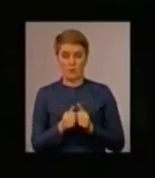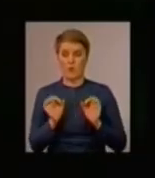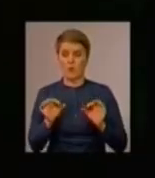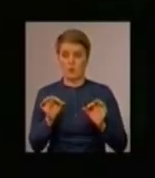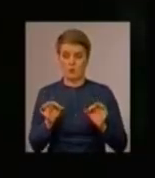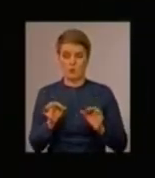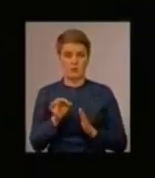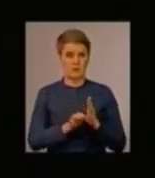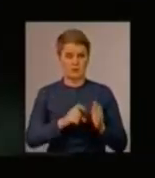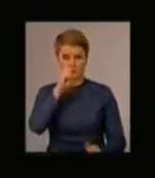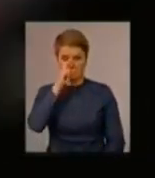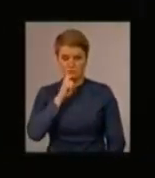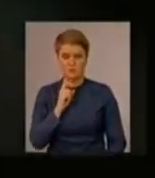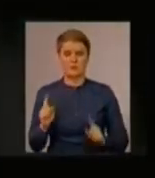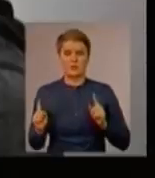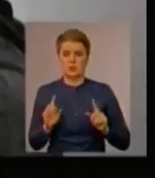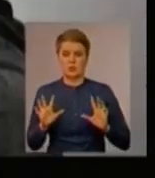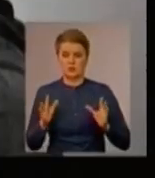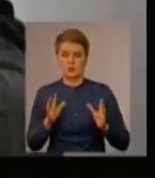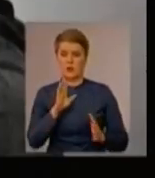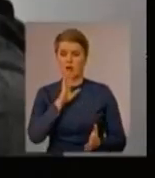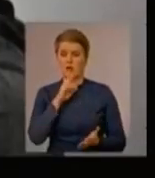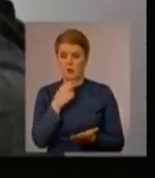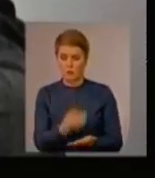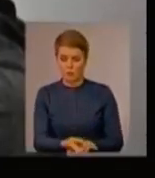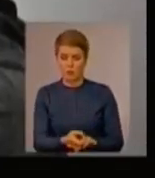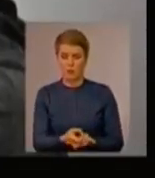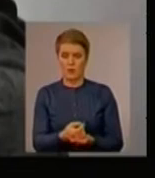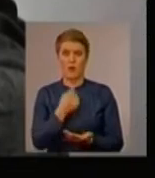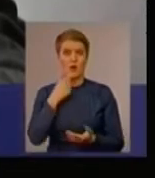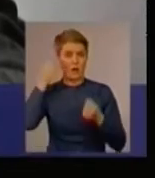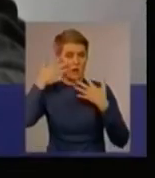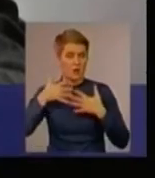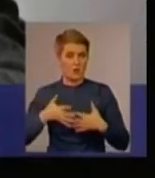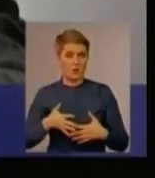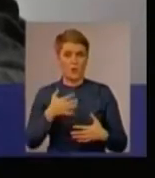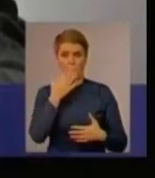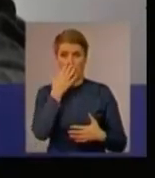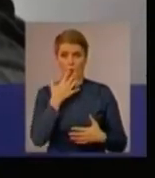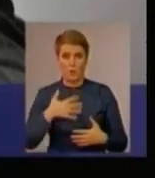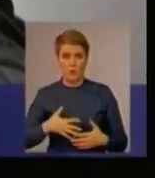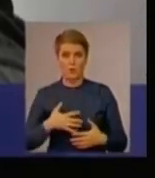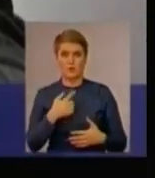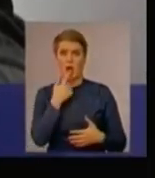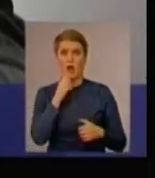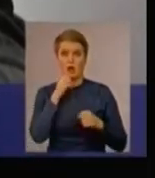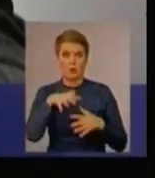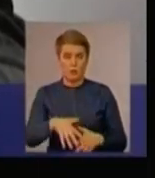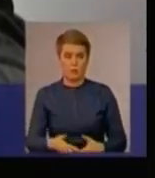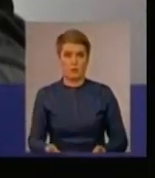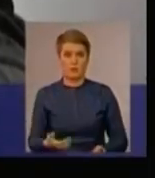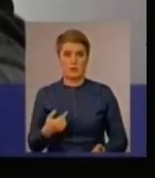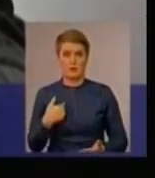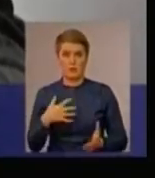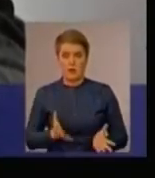розповідають, одразу не збагнули, що сталося. Вона впала, у неї почала литися кров носом і через рот. Я якби відвернула